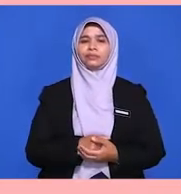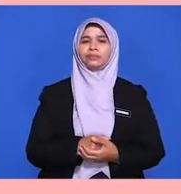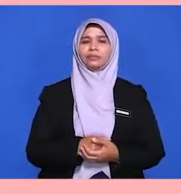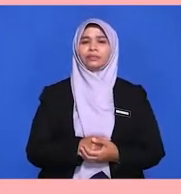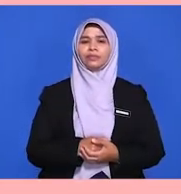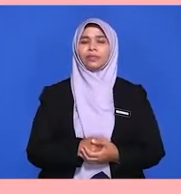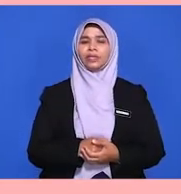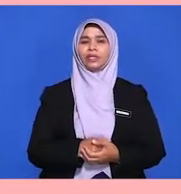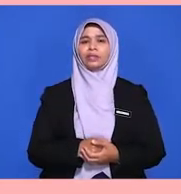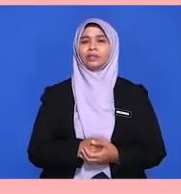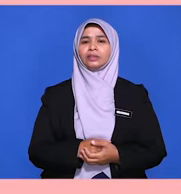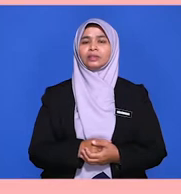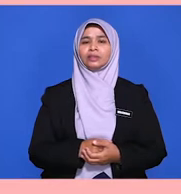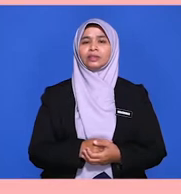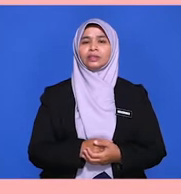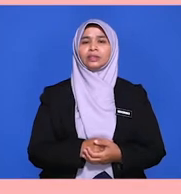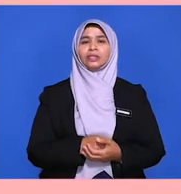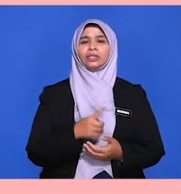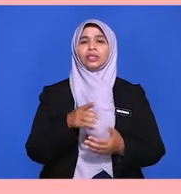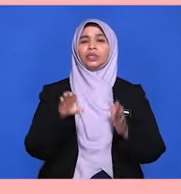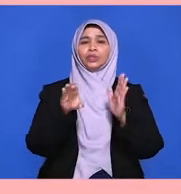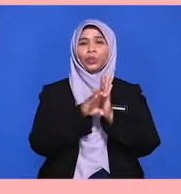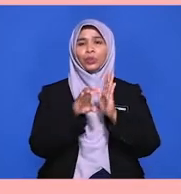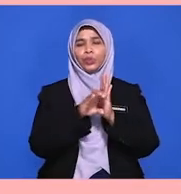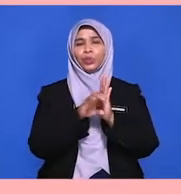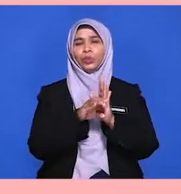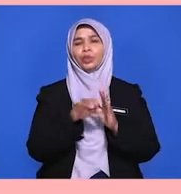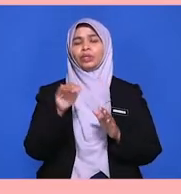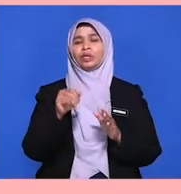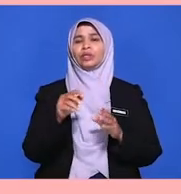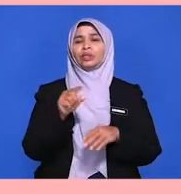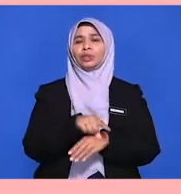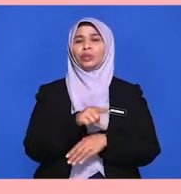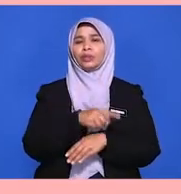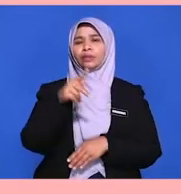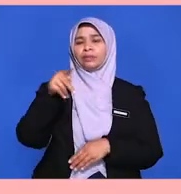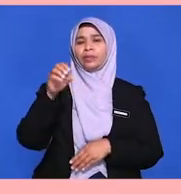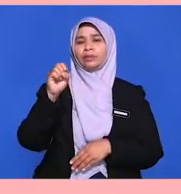Berikut merupakan contoh persembahan berbentuk